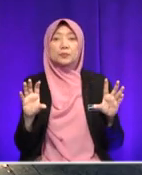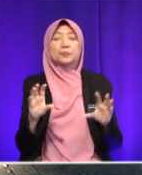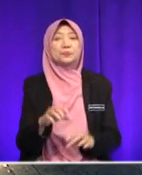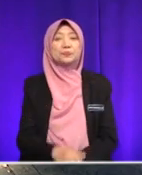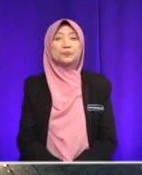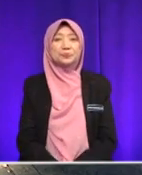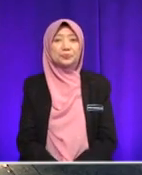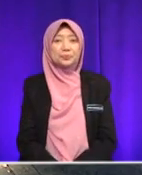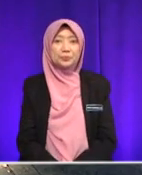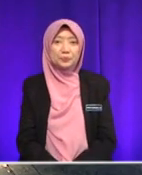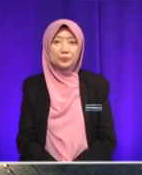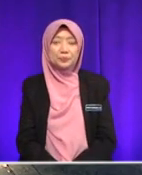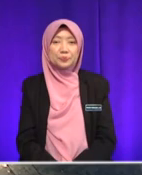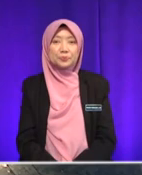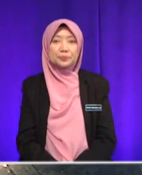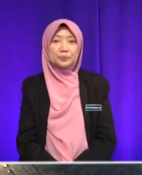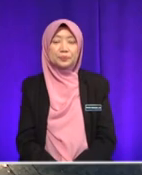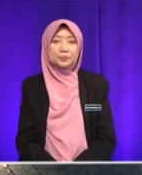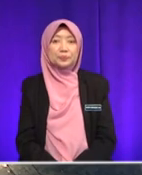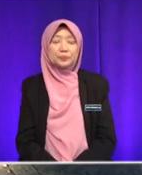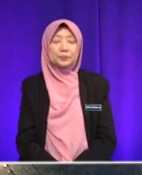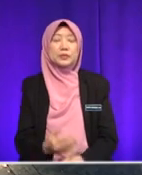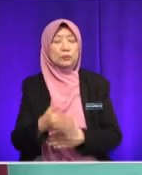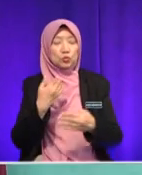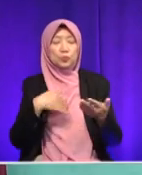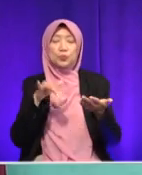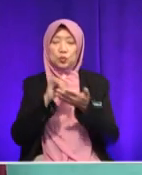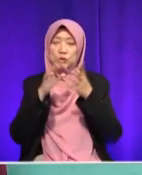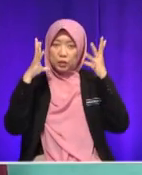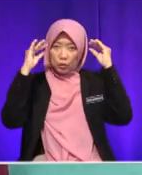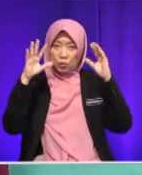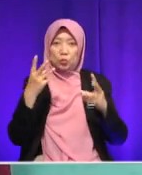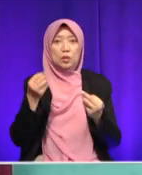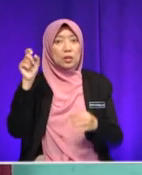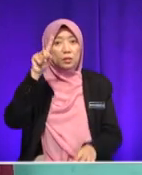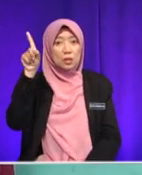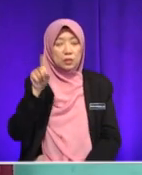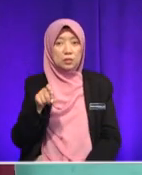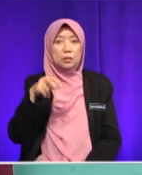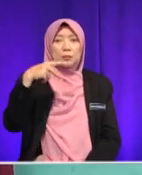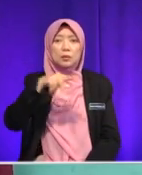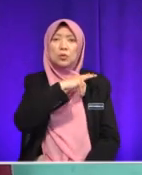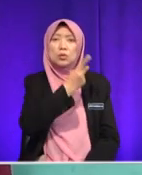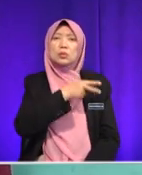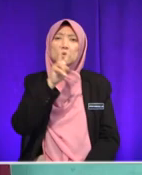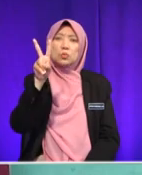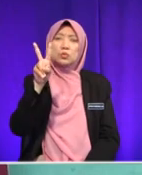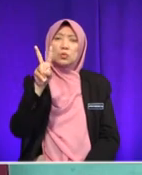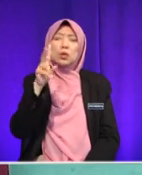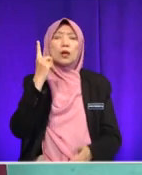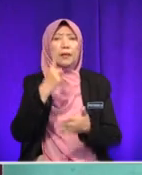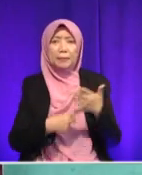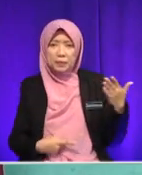Okey, silakan Charlene. Tetapi sebelum tu, cikgu nak tanya Charlene. Ya. Yeah. Charlene, P kuasa 2 ni sebenarnya ialah